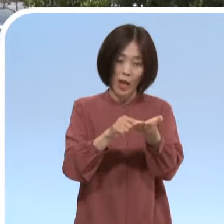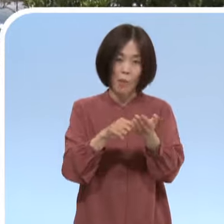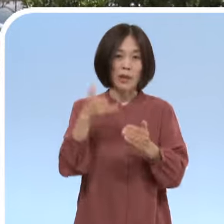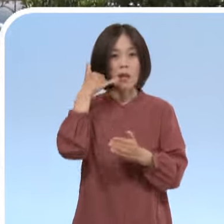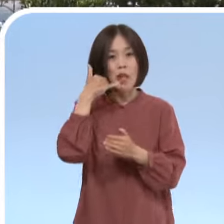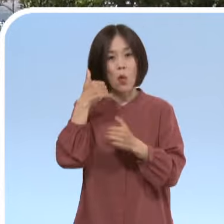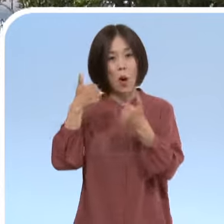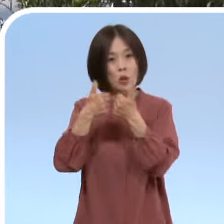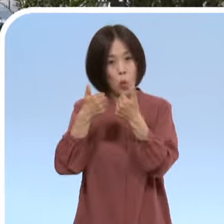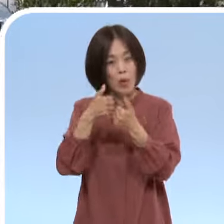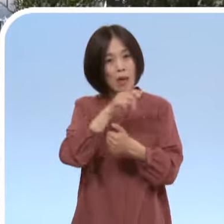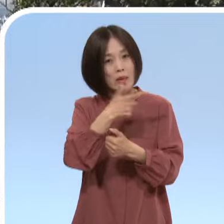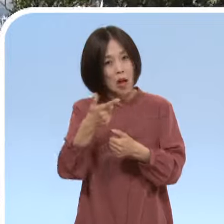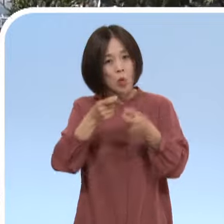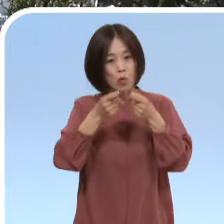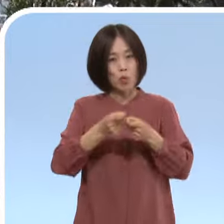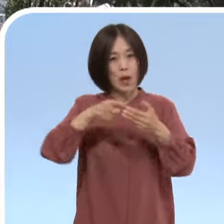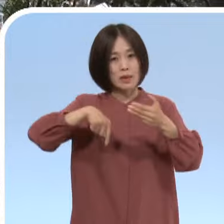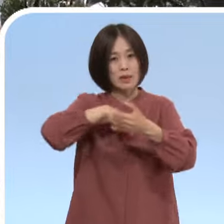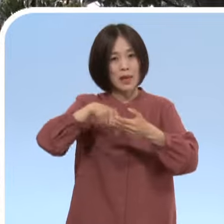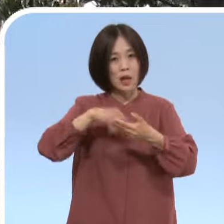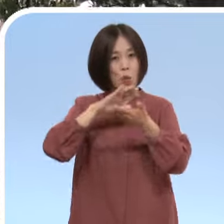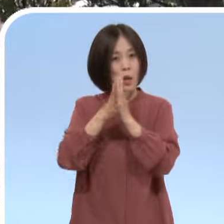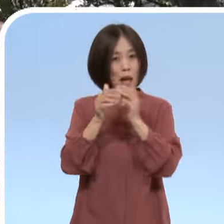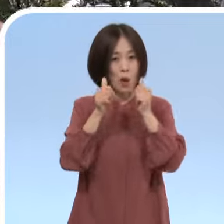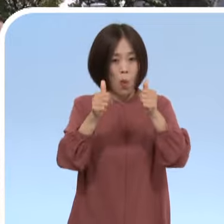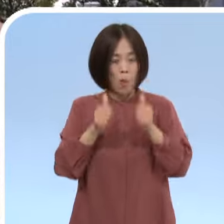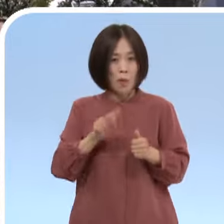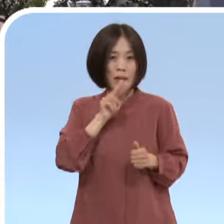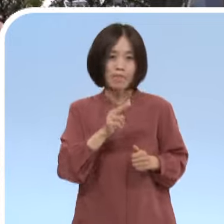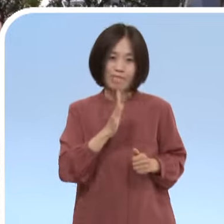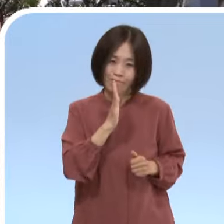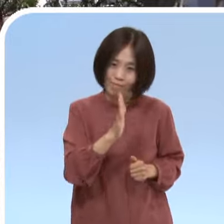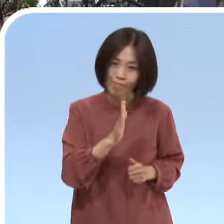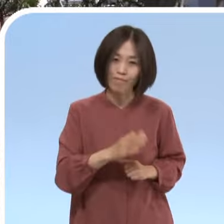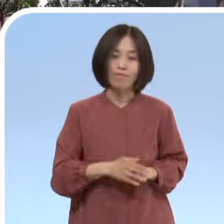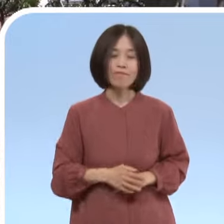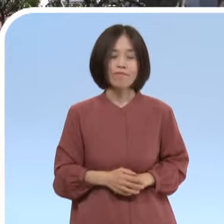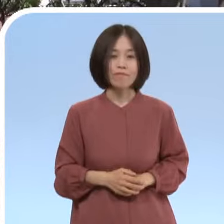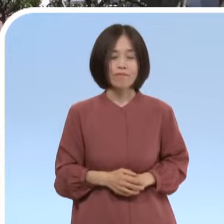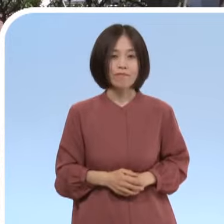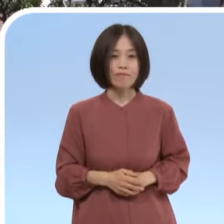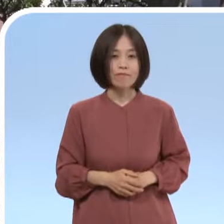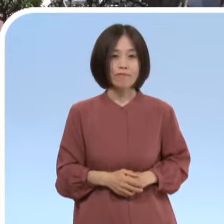届け出や電話相談など詳しくは県のホームページをご覧ください。